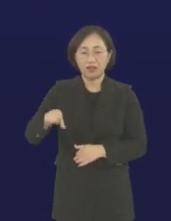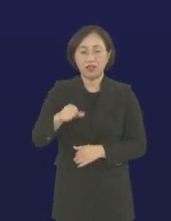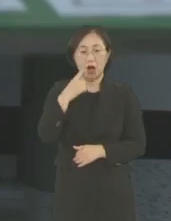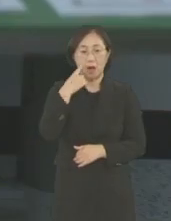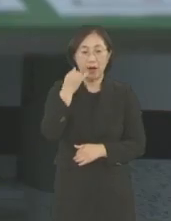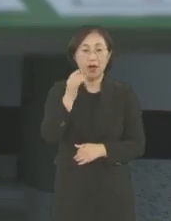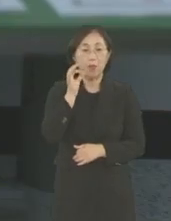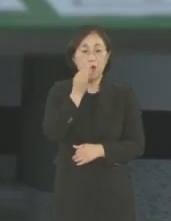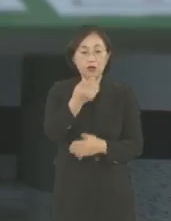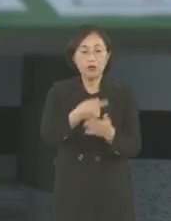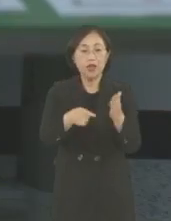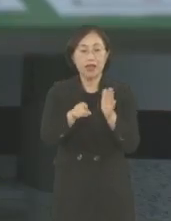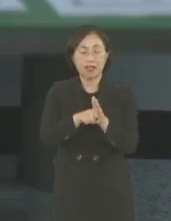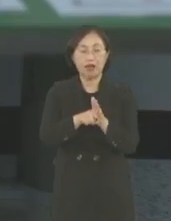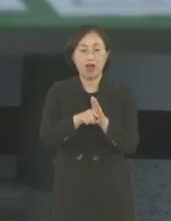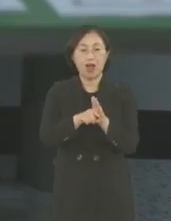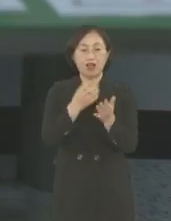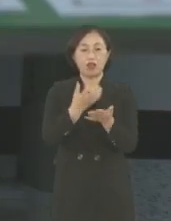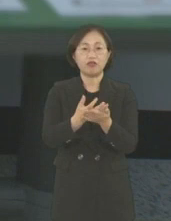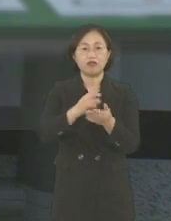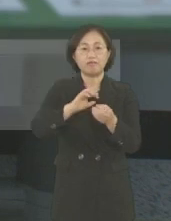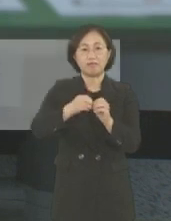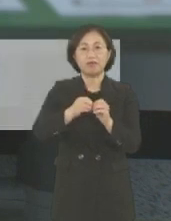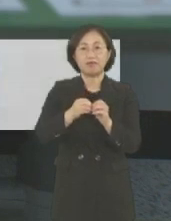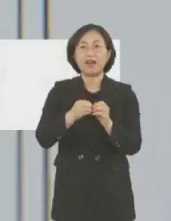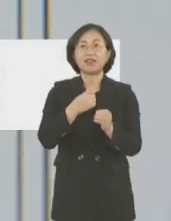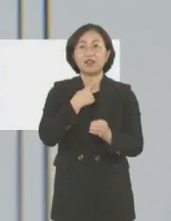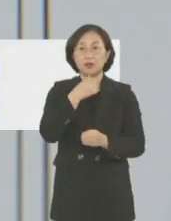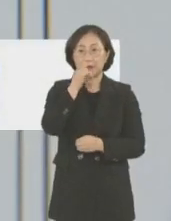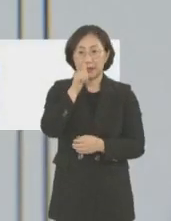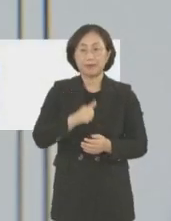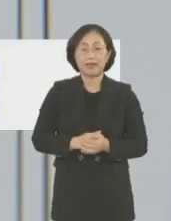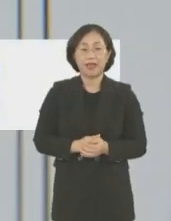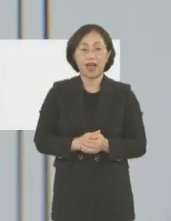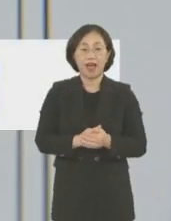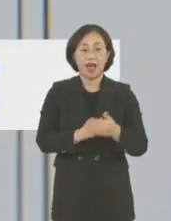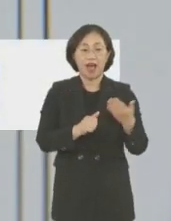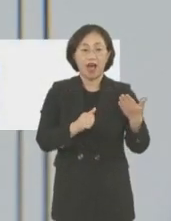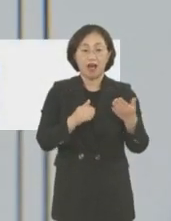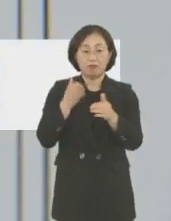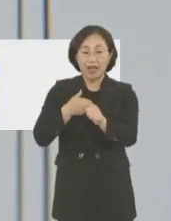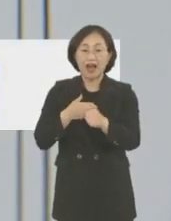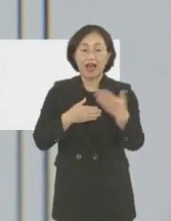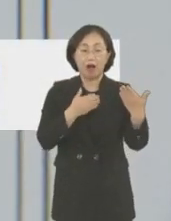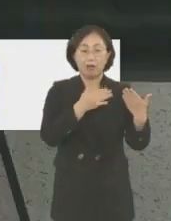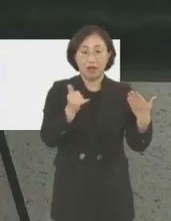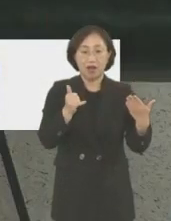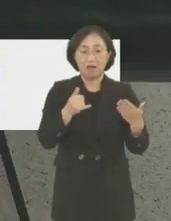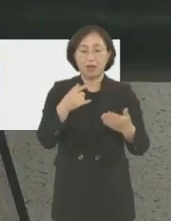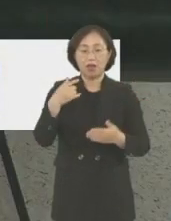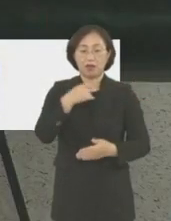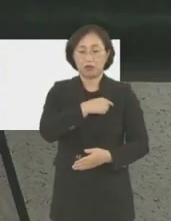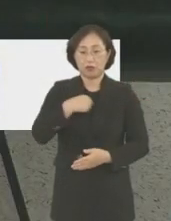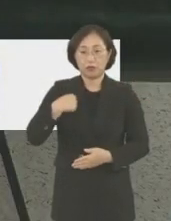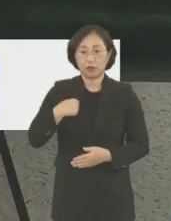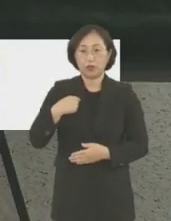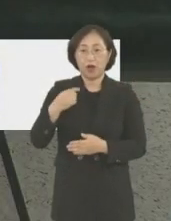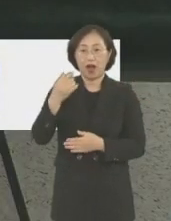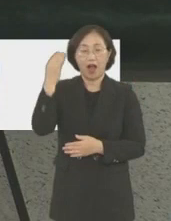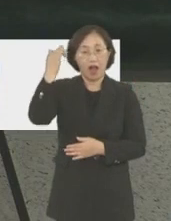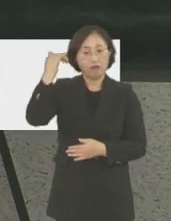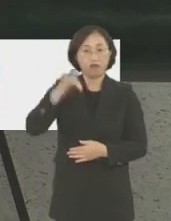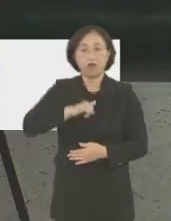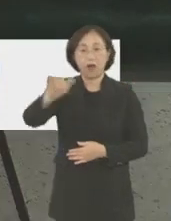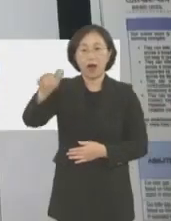있었습니다 취업과 진학 등을 위해 문서 위조를 의뢰한 9명과 중국과 한국을 오가며 위조 문서를 판매한